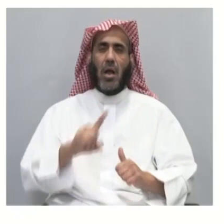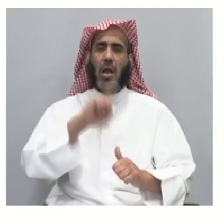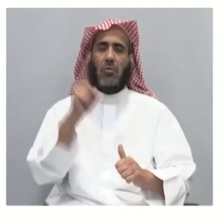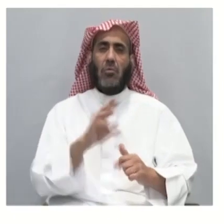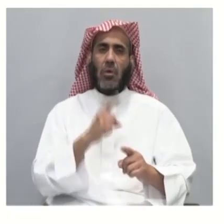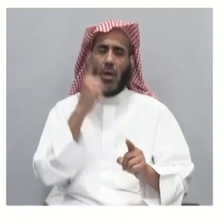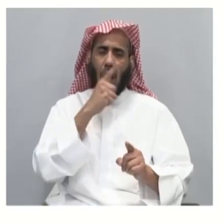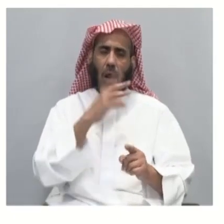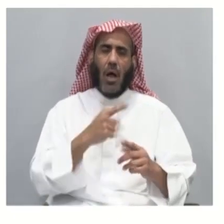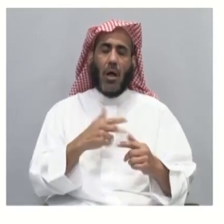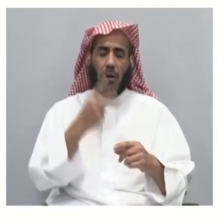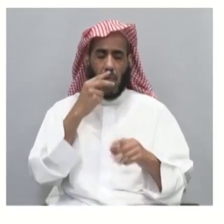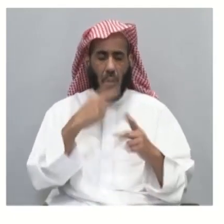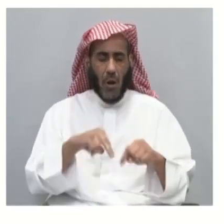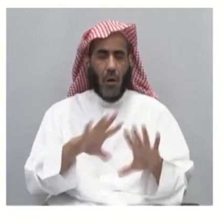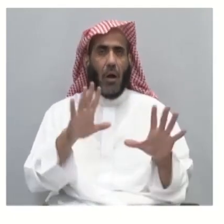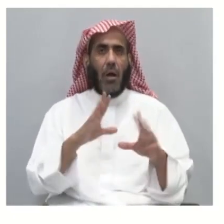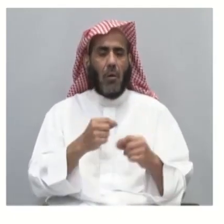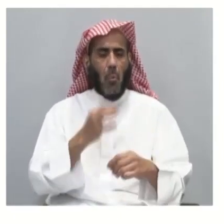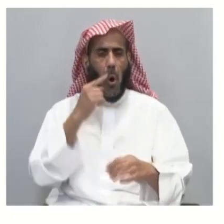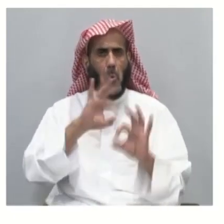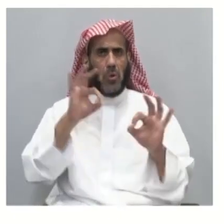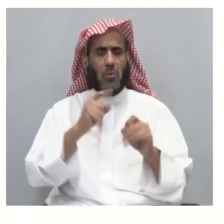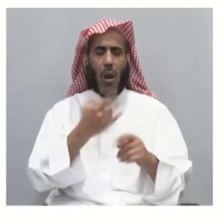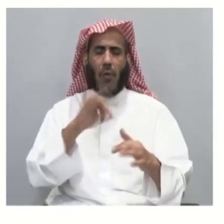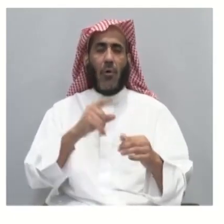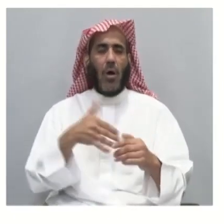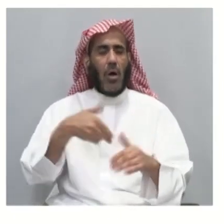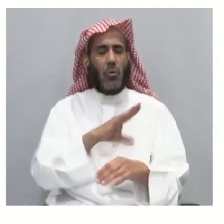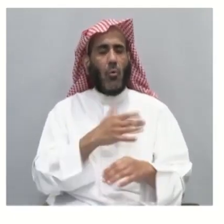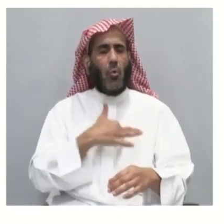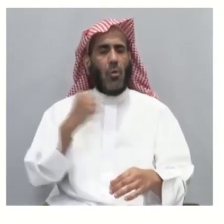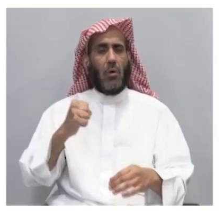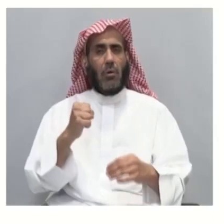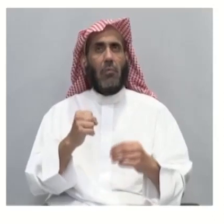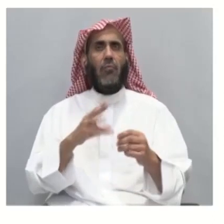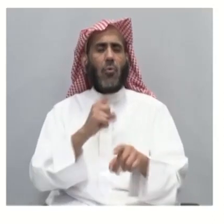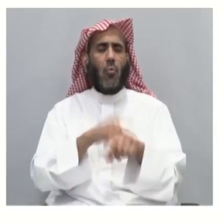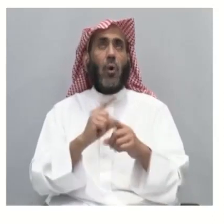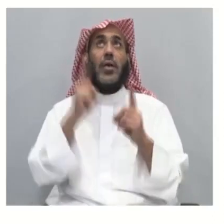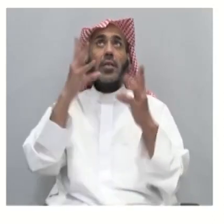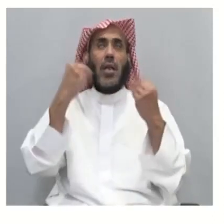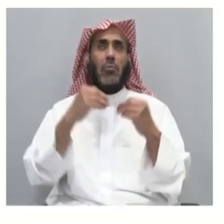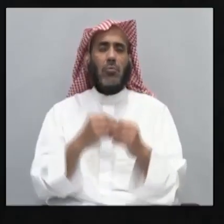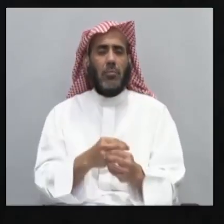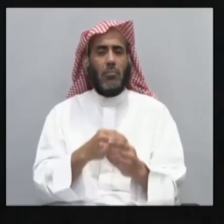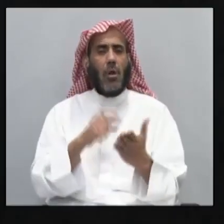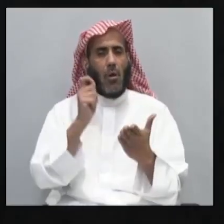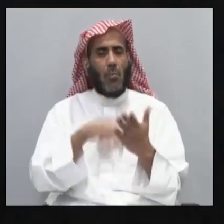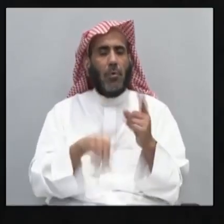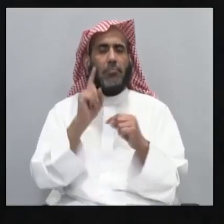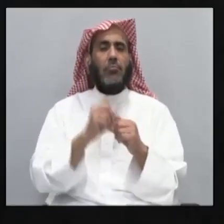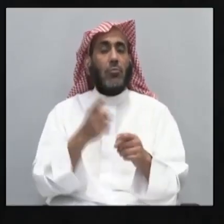القناعه كنز لا يفنى خرجت وكلي ثقه في موعود الله وجميل قضائه واذكر